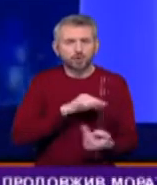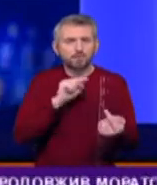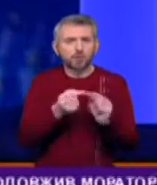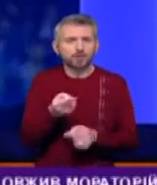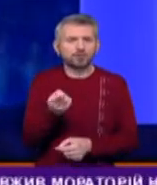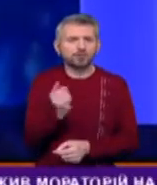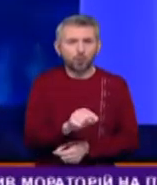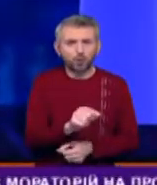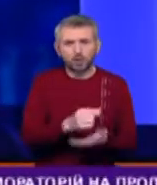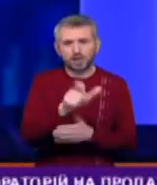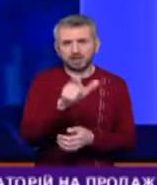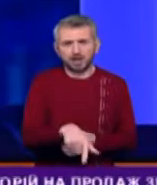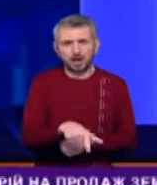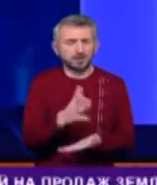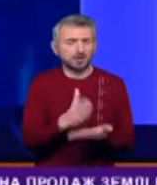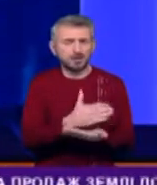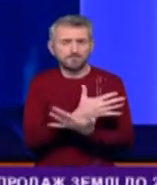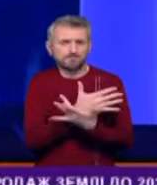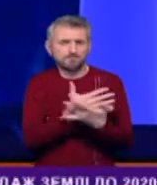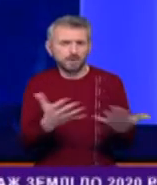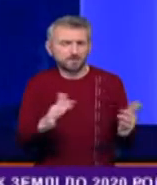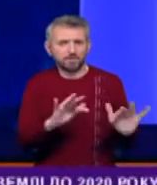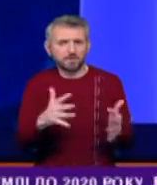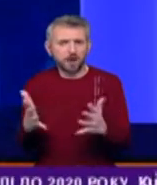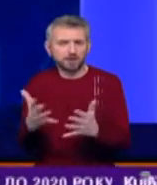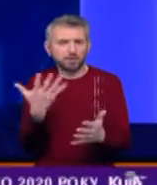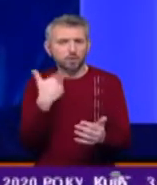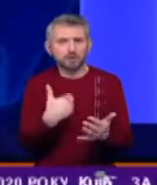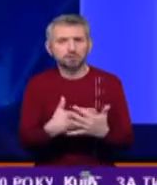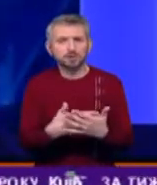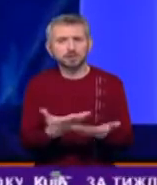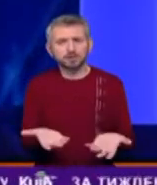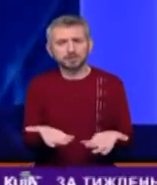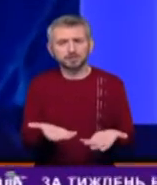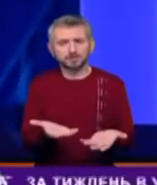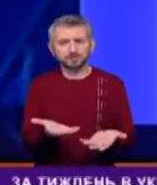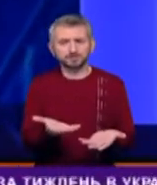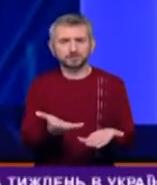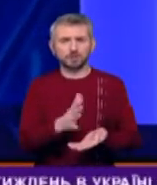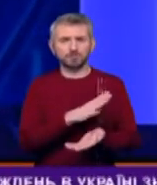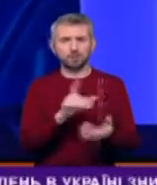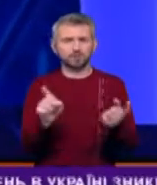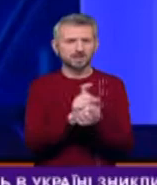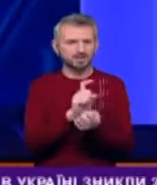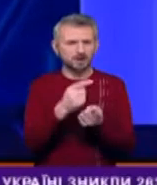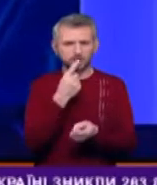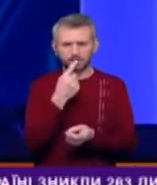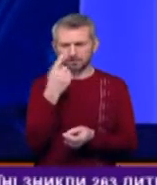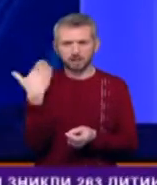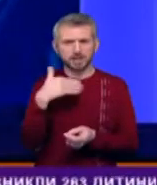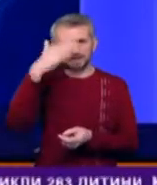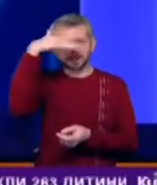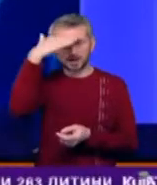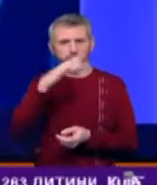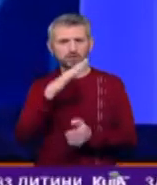того кандидата. Є маса випадків, там, коли, скажімо, там був скандал останній із Трампом під